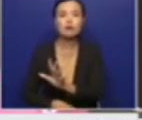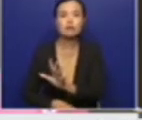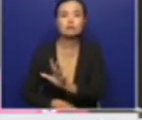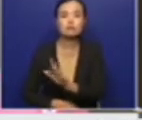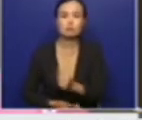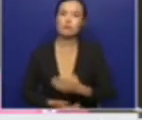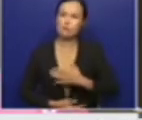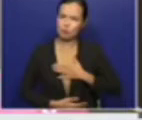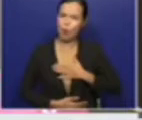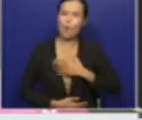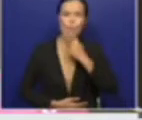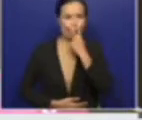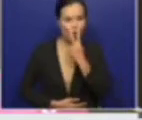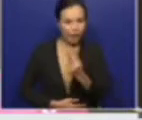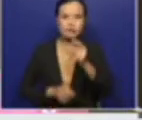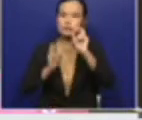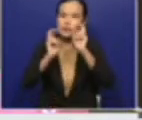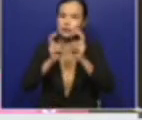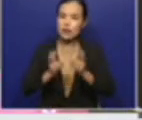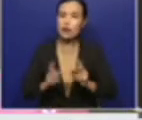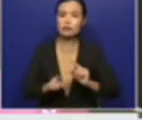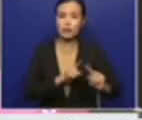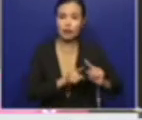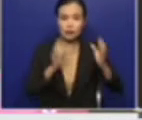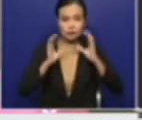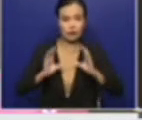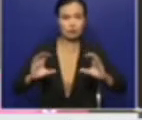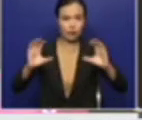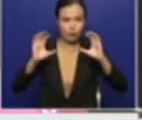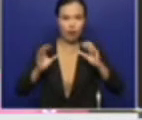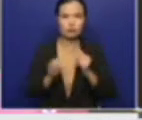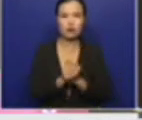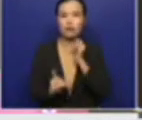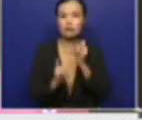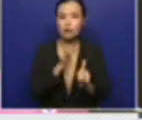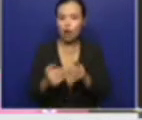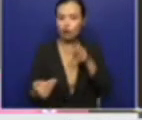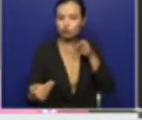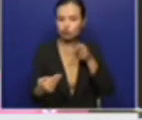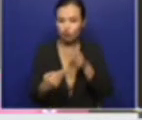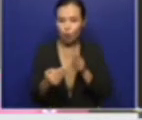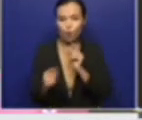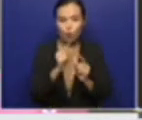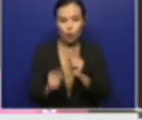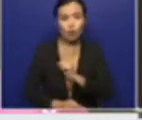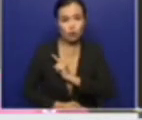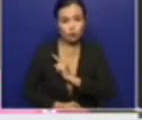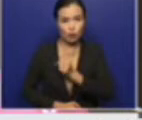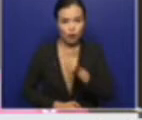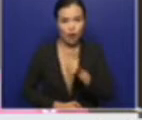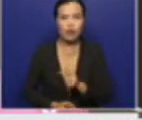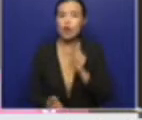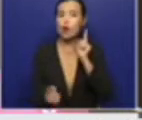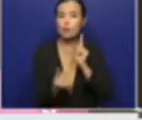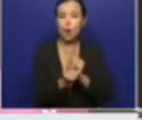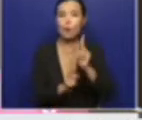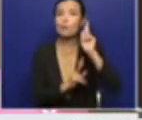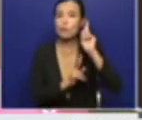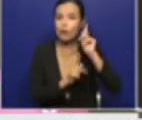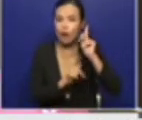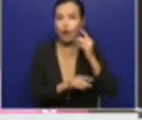ผมเห็นหลายๆเรื่องที่รัฐบาลลงมาดิวแม้กระทั่งมหาสื่อมห